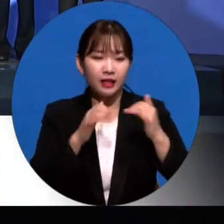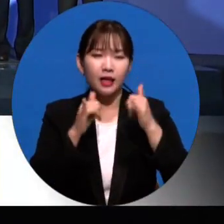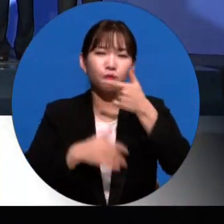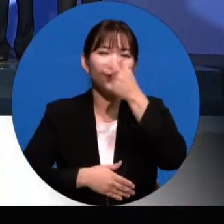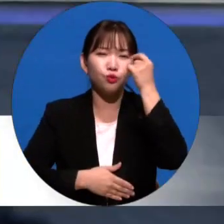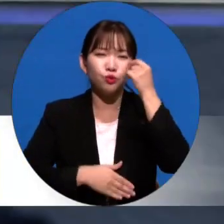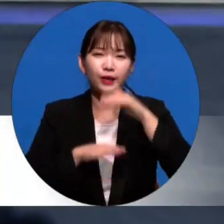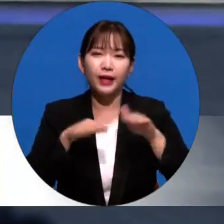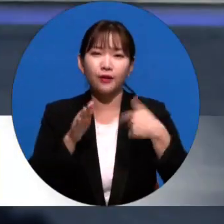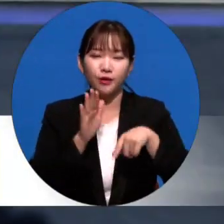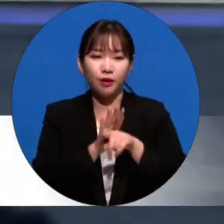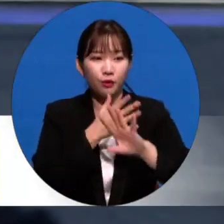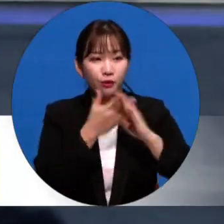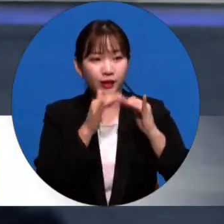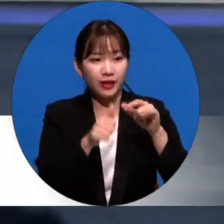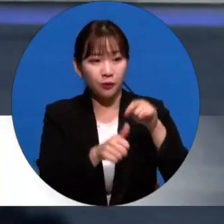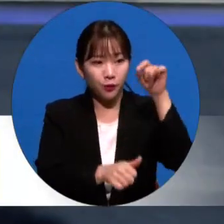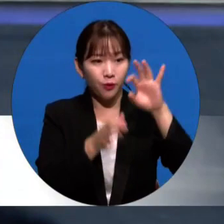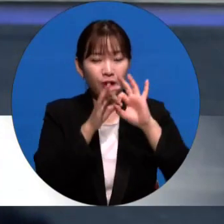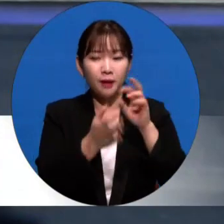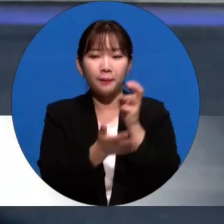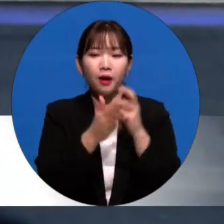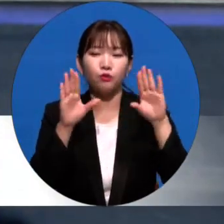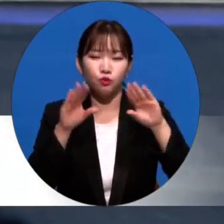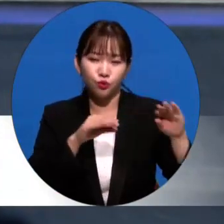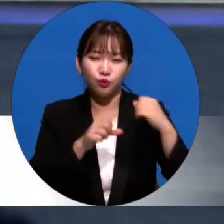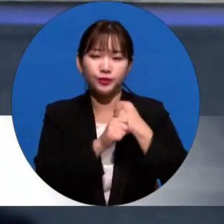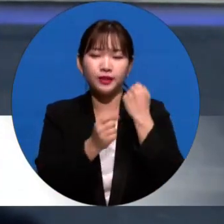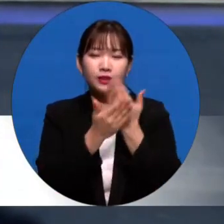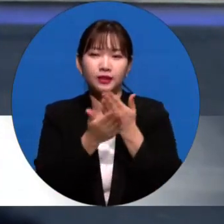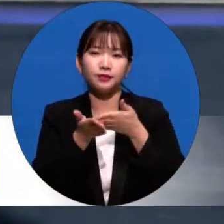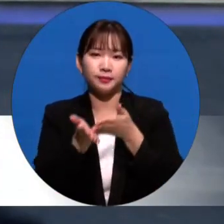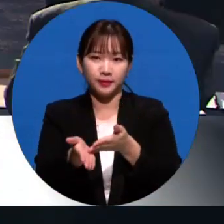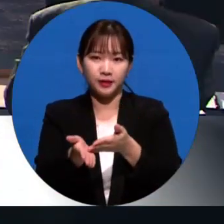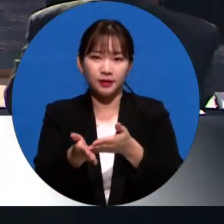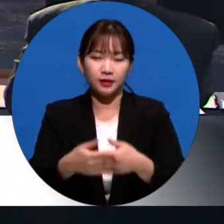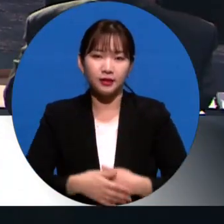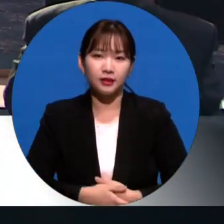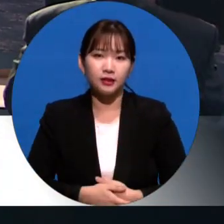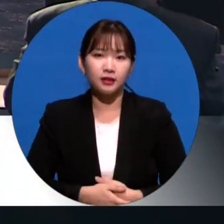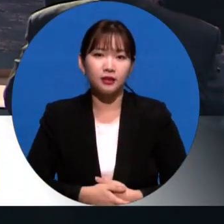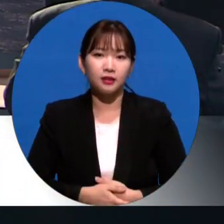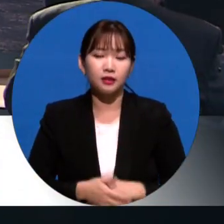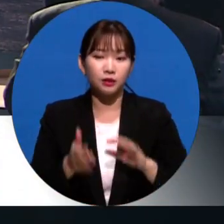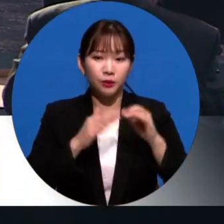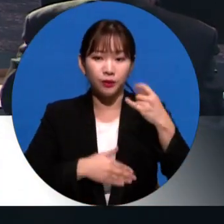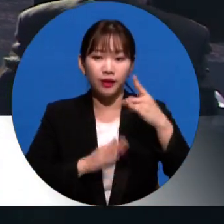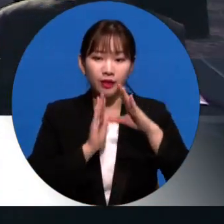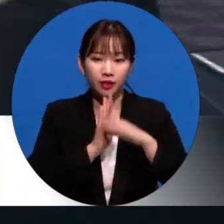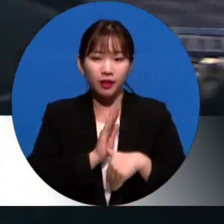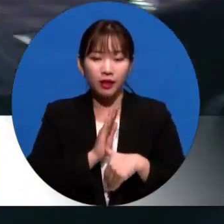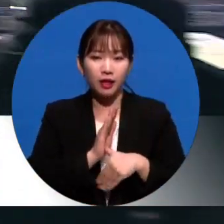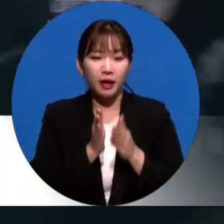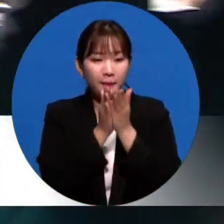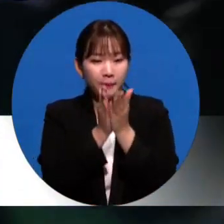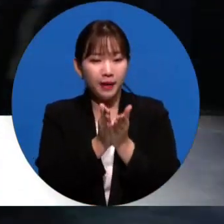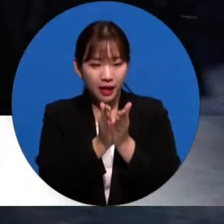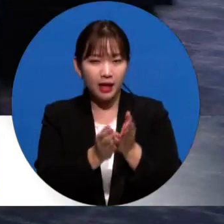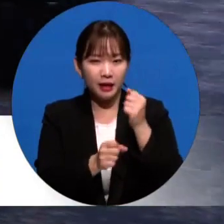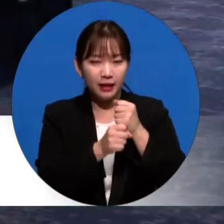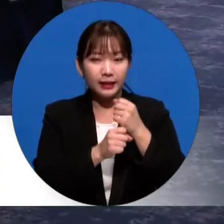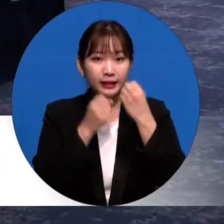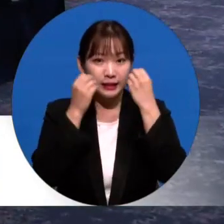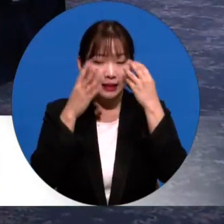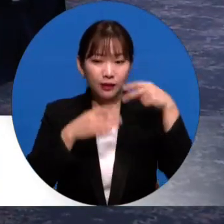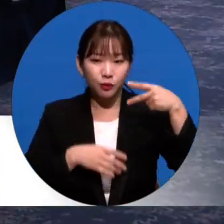위해 외국인 고용 관련 규제를 완화해 줄 것을 건의했습니다. 현장 토론회에서는 선박 재질에